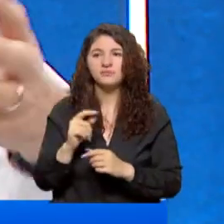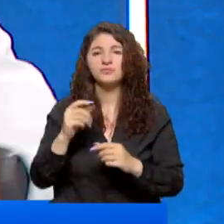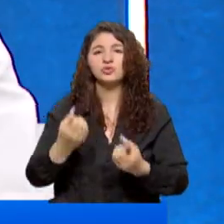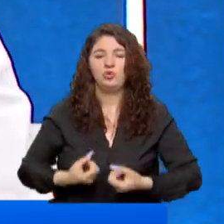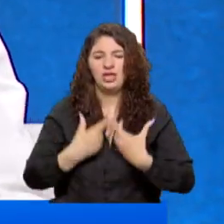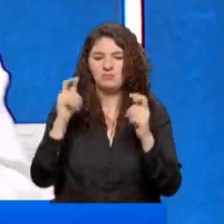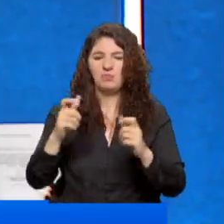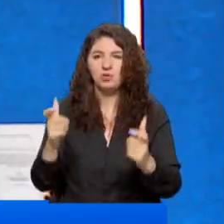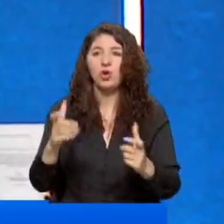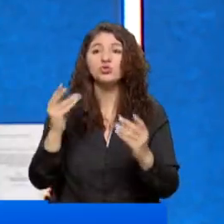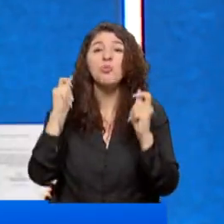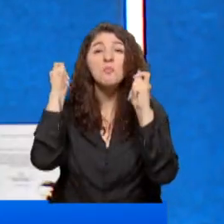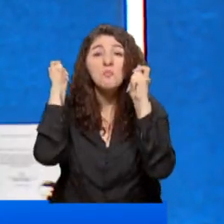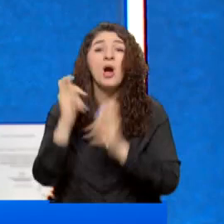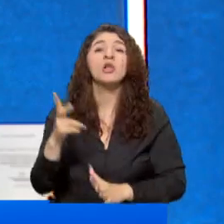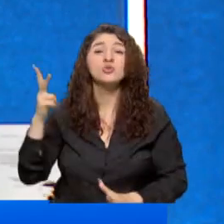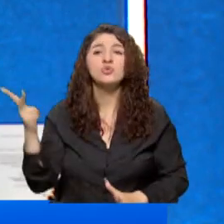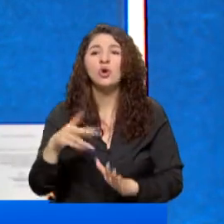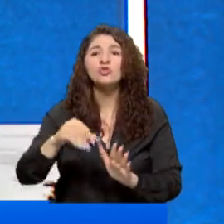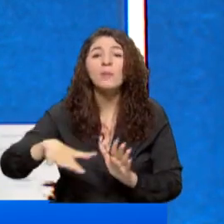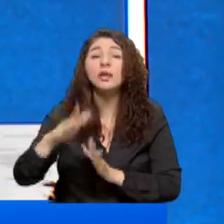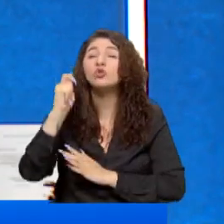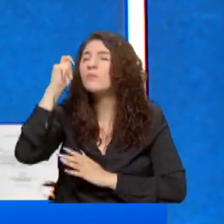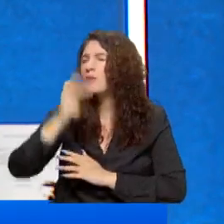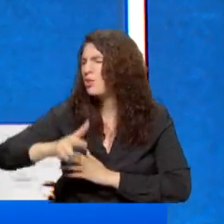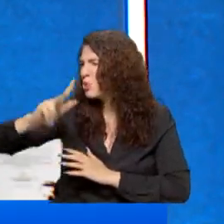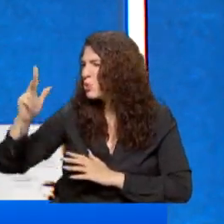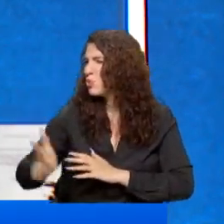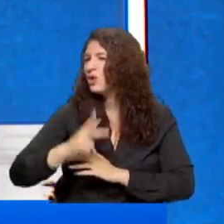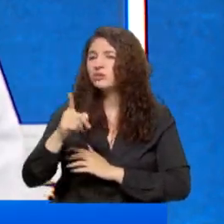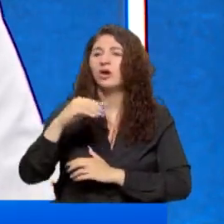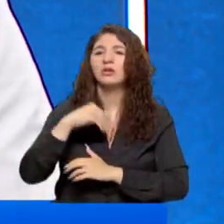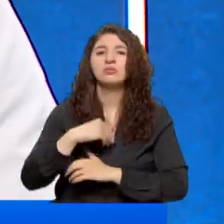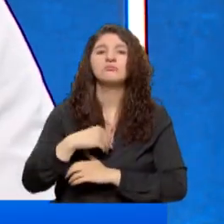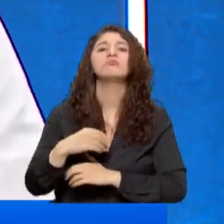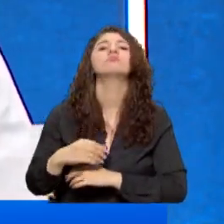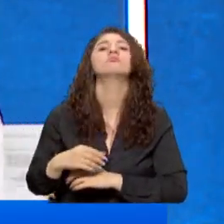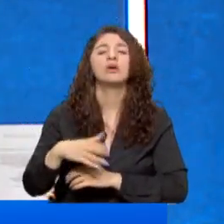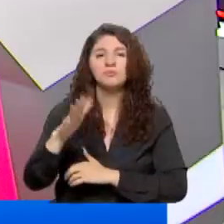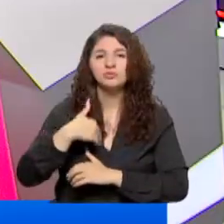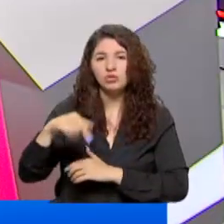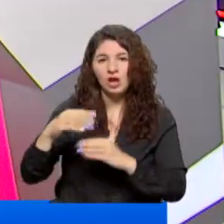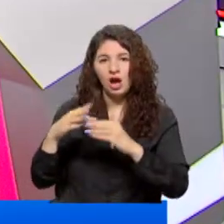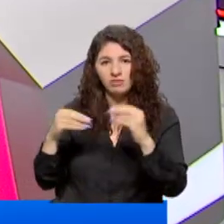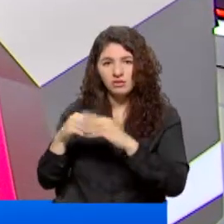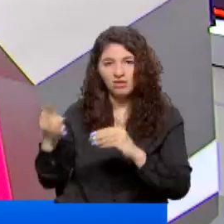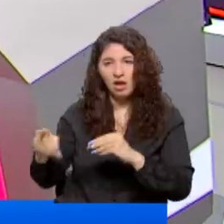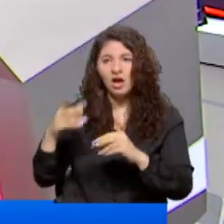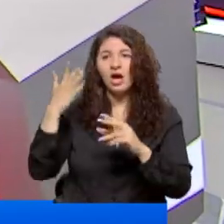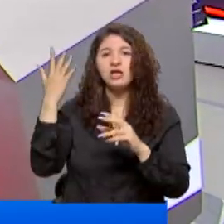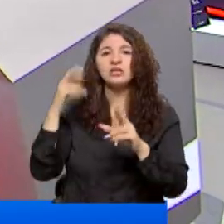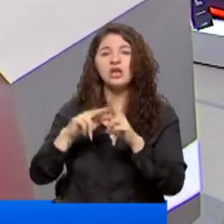üretim yapılıyor çok pahalı bir bölgedir Toprak çok pahalıdır siz öyle zannettin bizim şu anda Adana'da